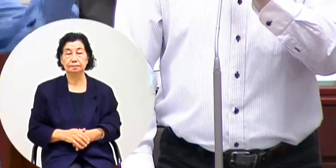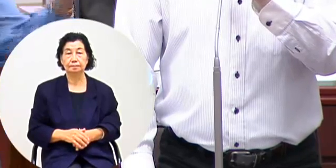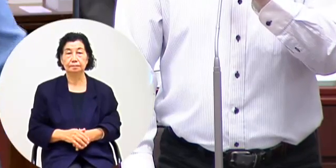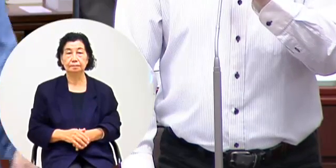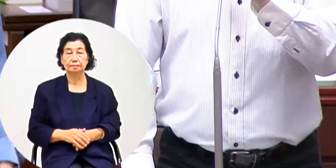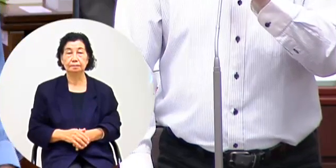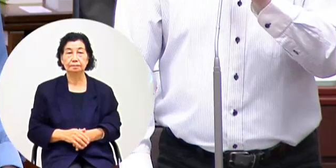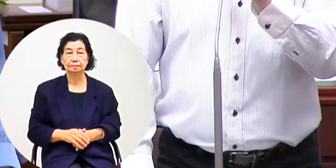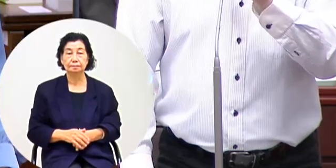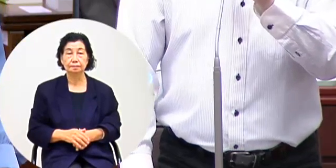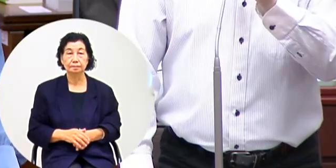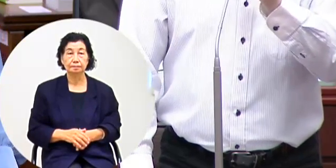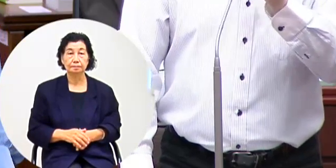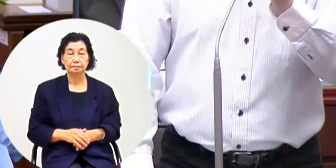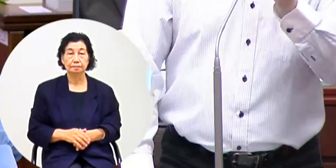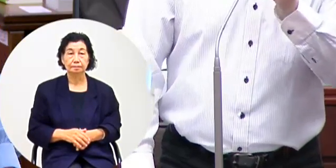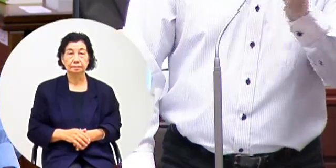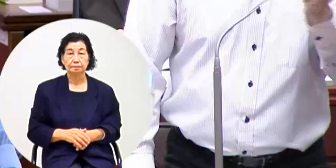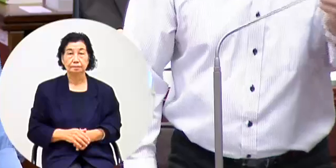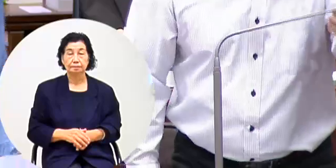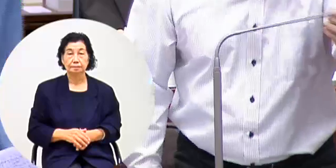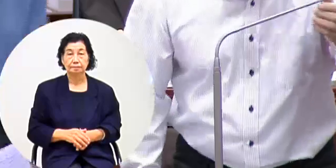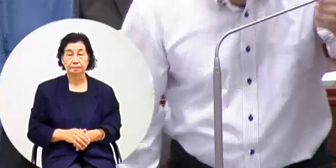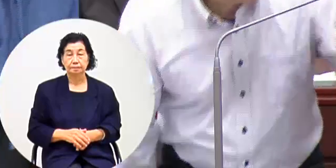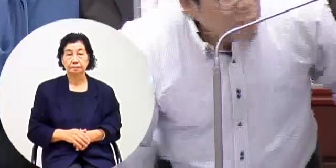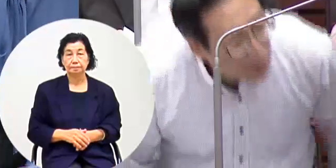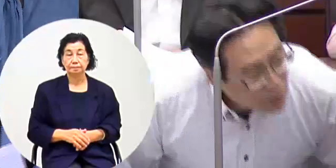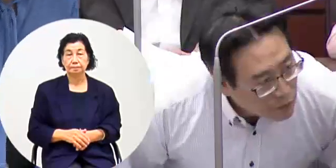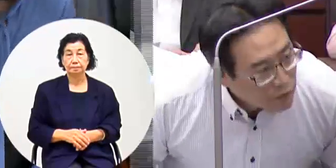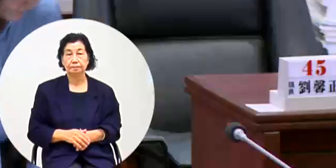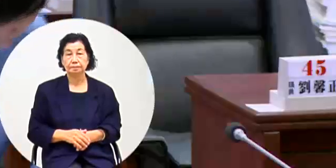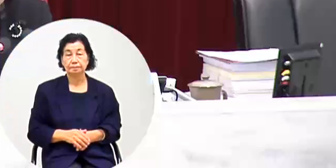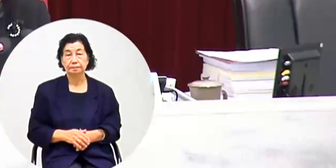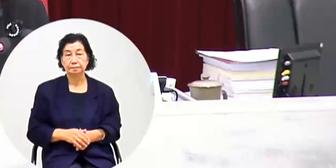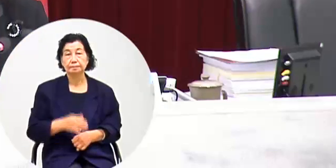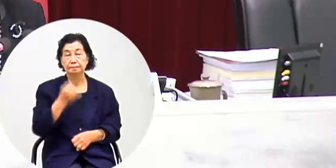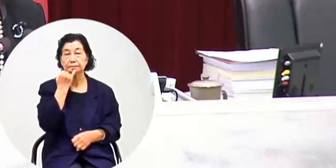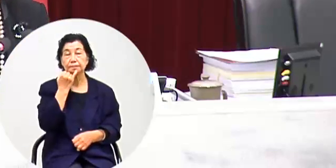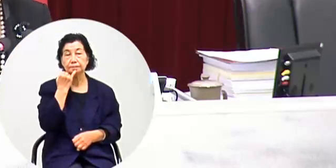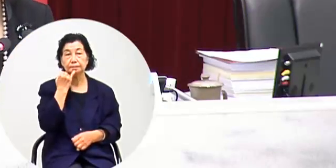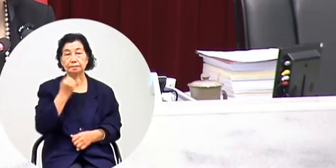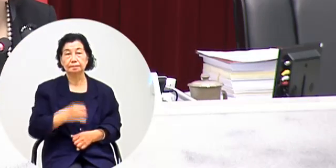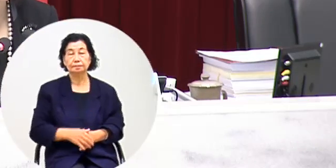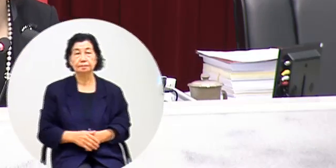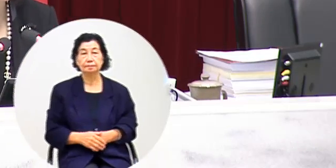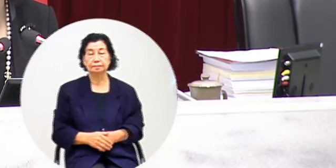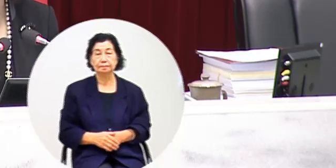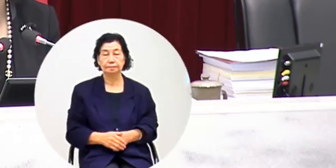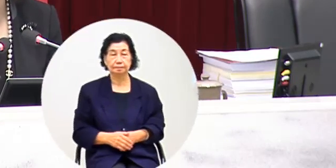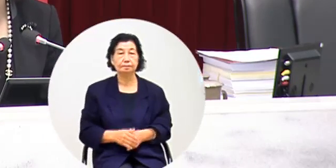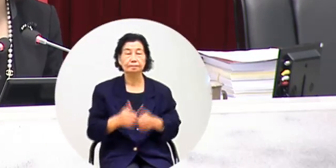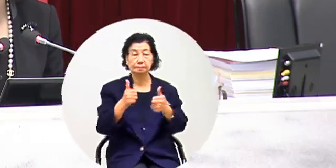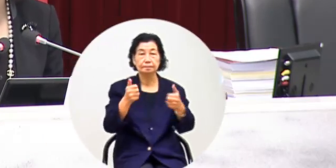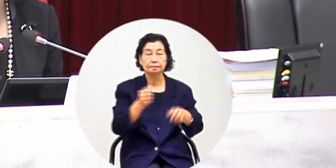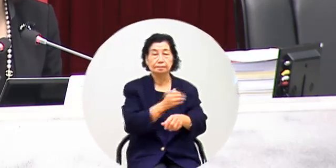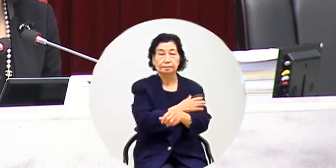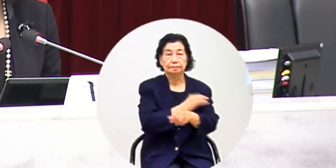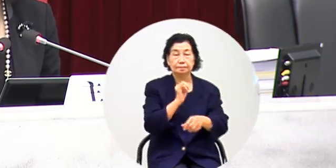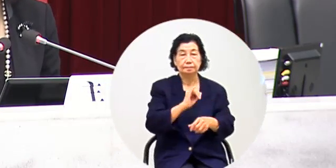是，好，这我们会来好。 谢谢陈丽娜议员的质询，休息10分钟。